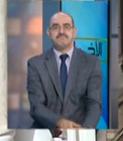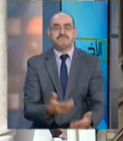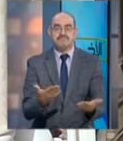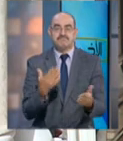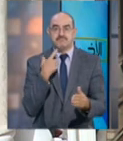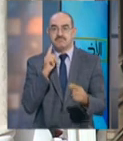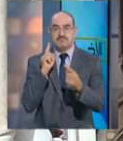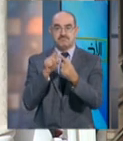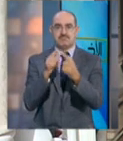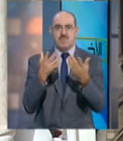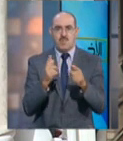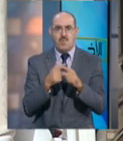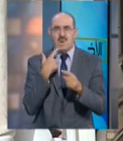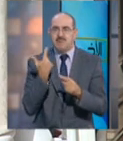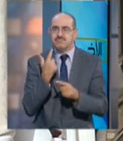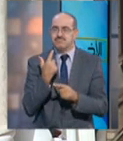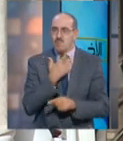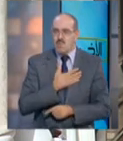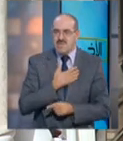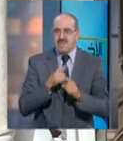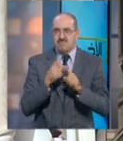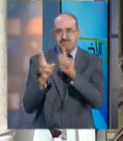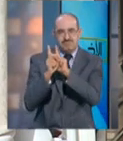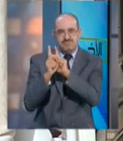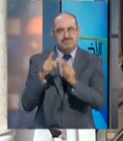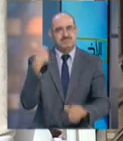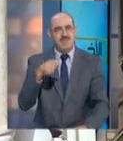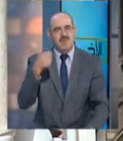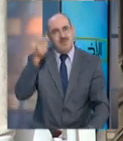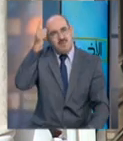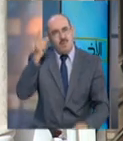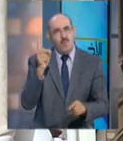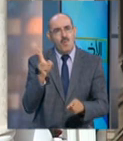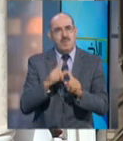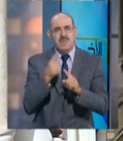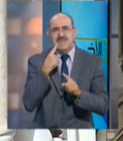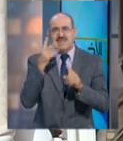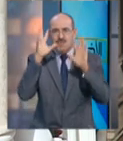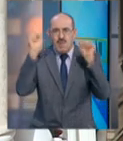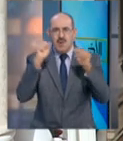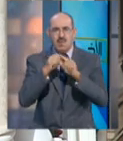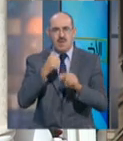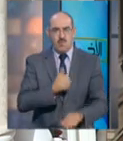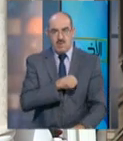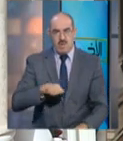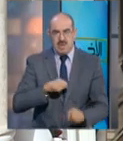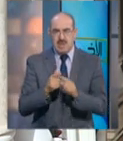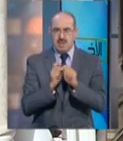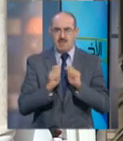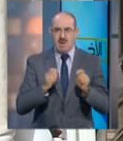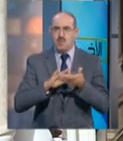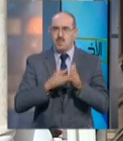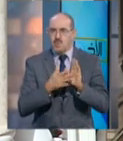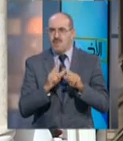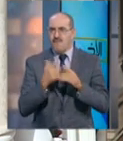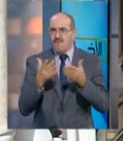كان لي الشرف أنني أطلعت فخامة رئيس الجمهورية الجزائرية بأن سفارة سويسرا في الجزائر ملتزمة